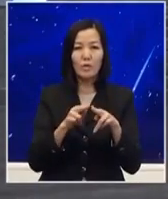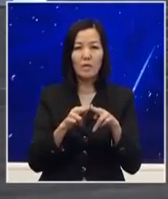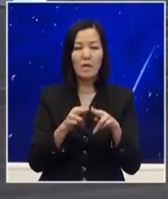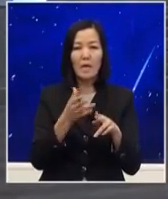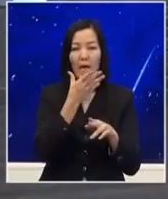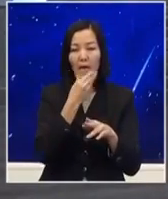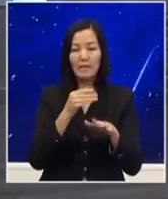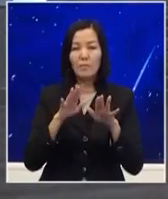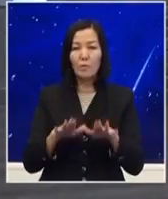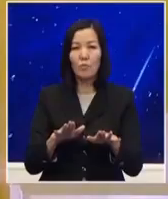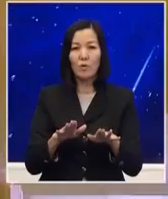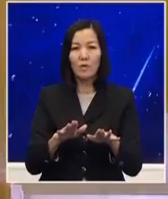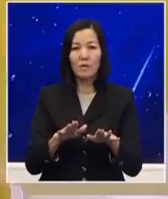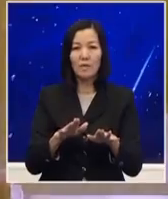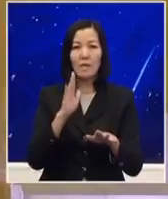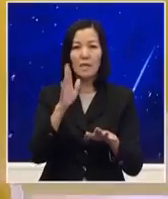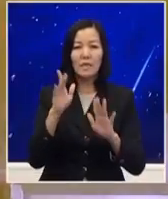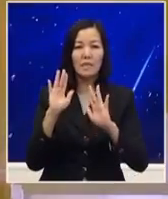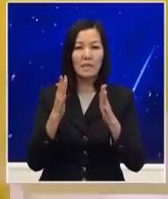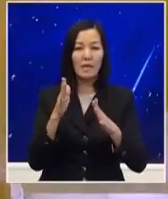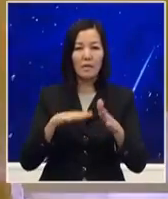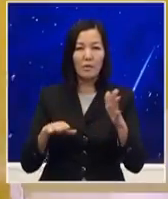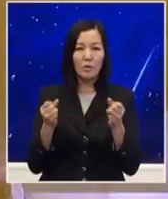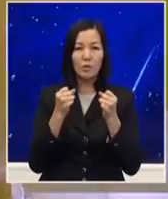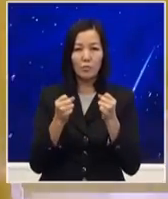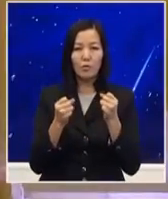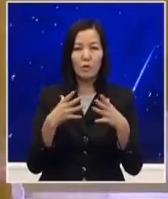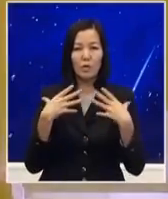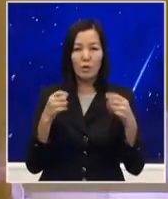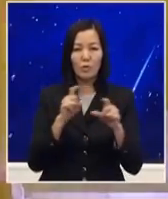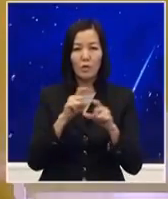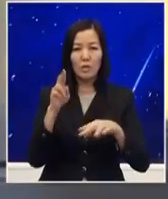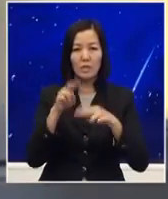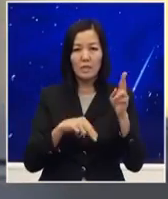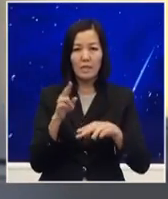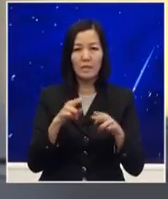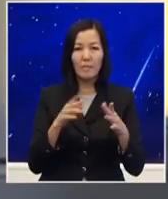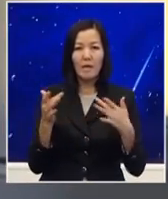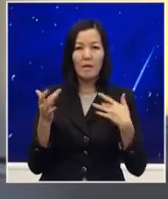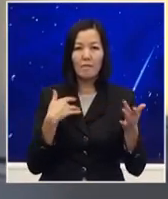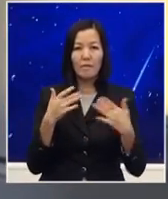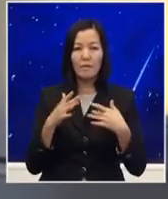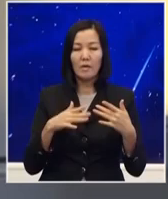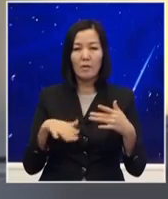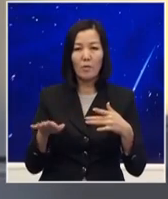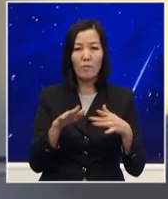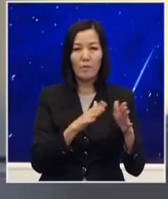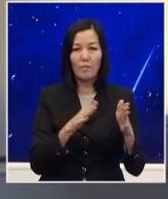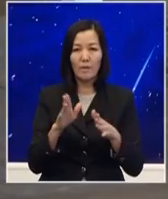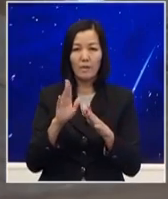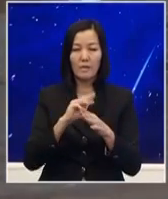тағы бір көрікті орын болмақ. Келешекте саябақ аумағында спорттық сауықтыру кешені салынып, амфитеатр аумағы абаттандырылады.